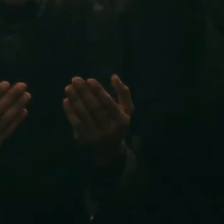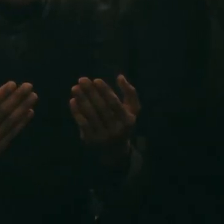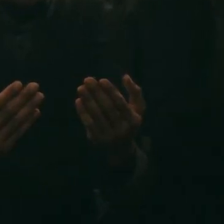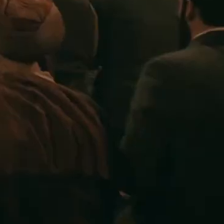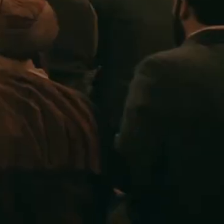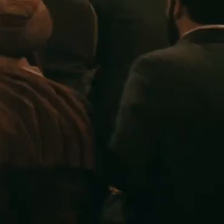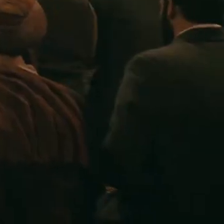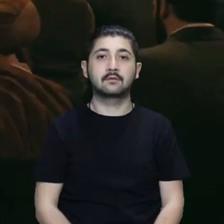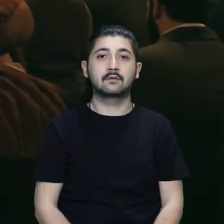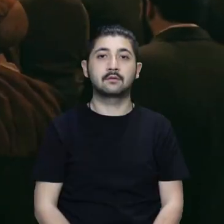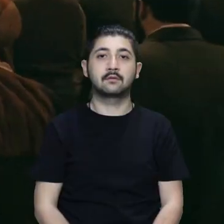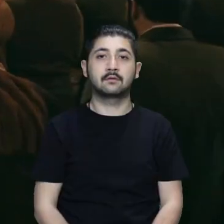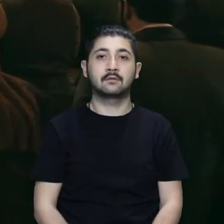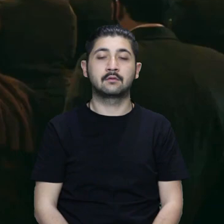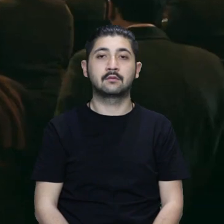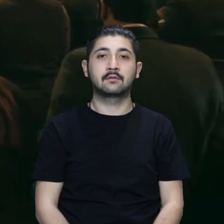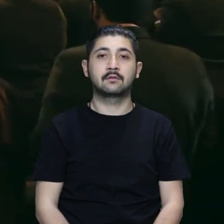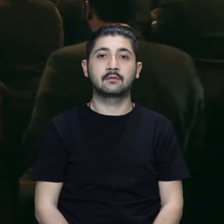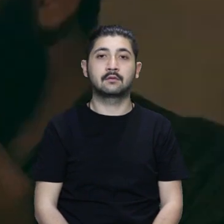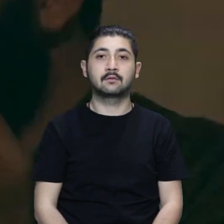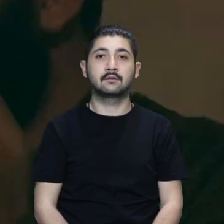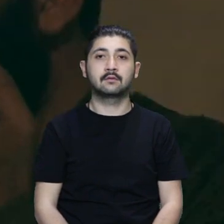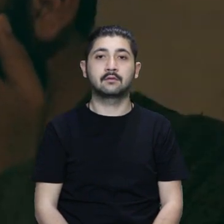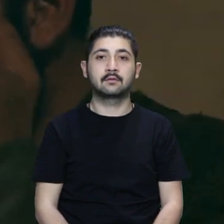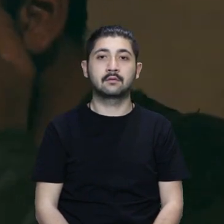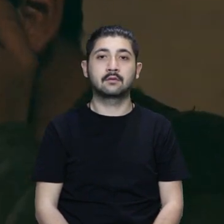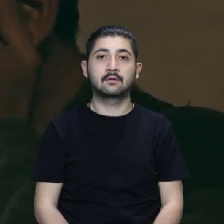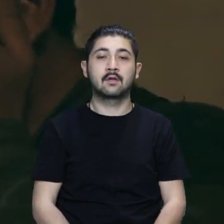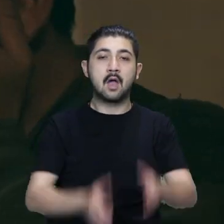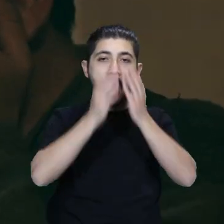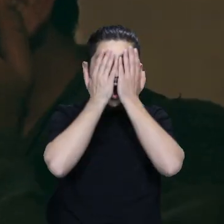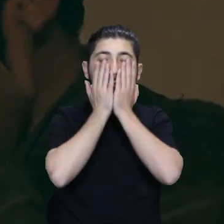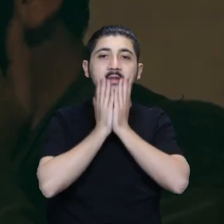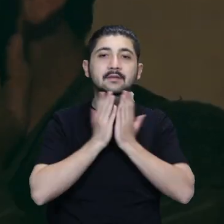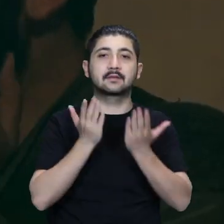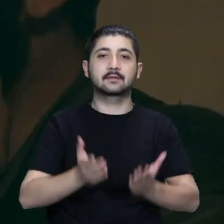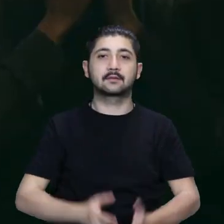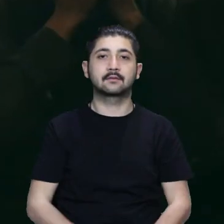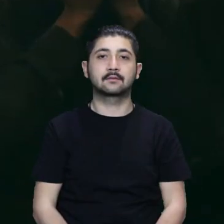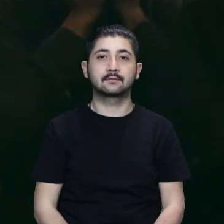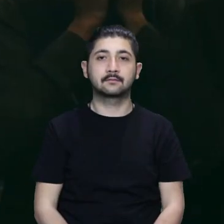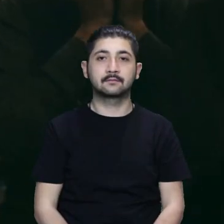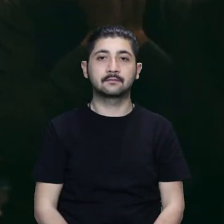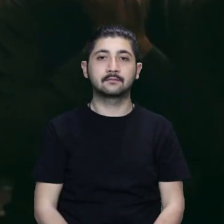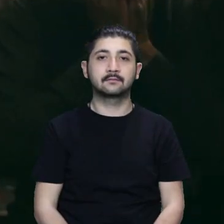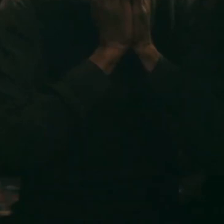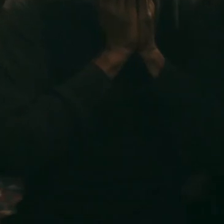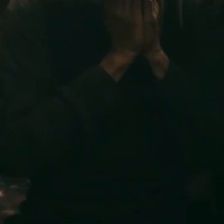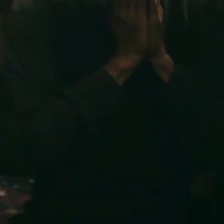Hüsrev iki yanında Mehmet ve Ali ile ön safta. Yüzü cemaate dönük olarak oturan Mevlüt ellerini yüzüne